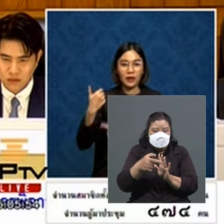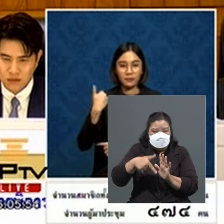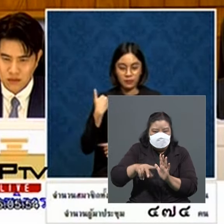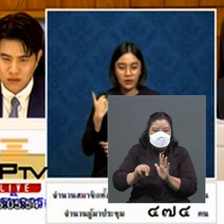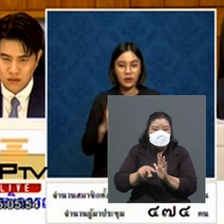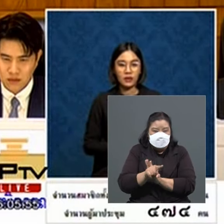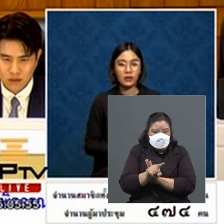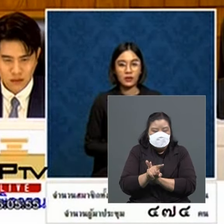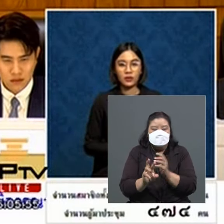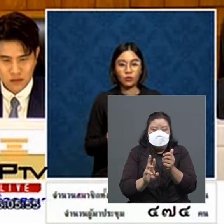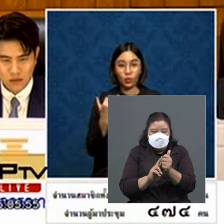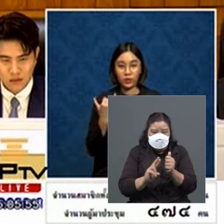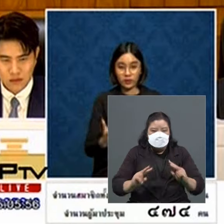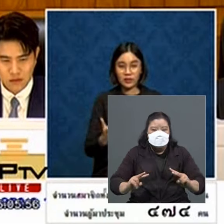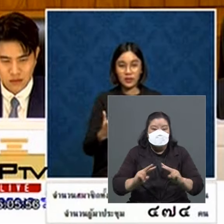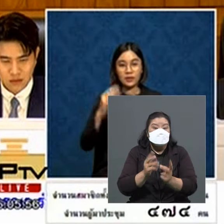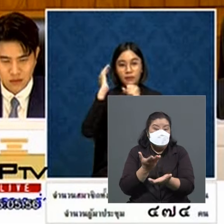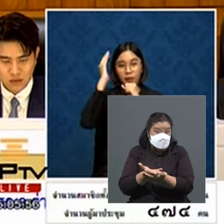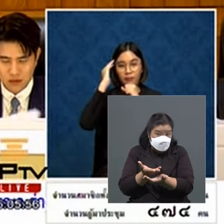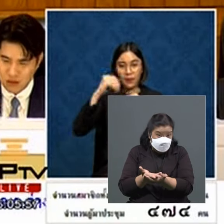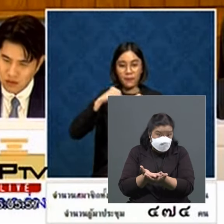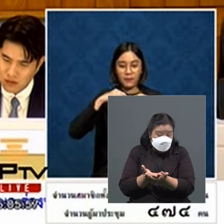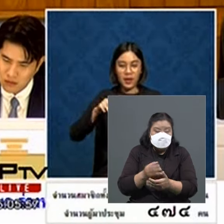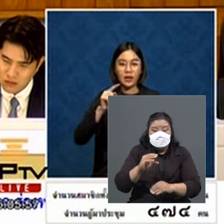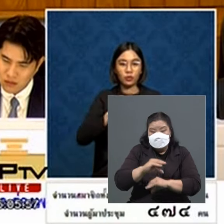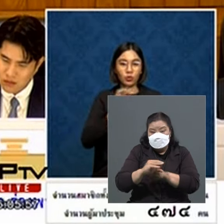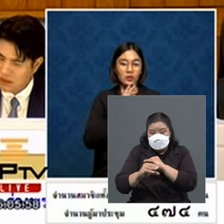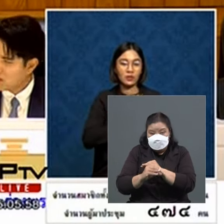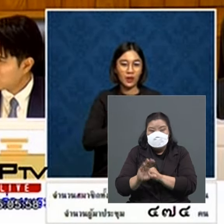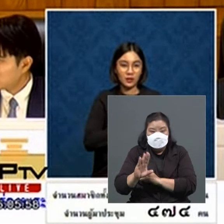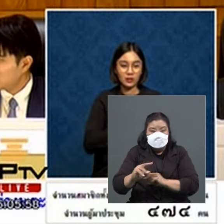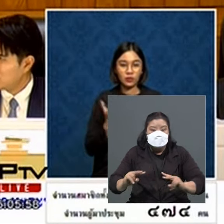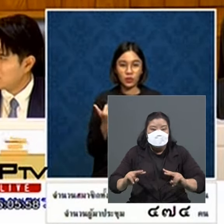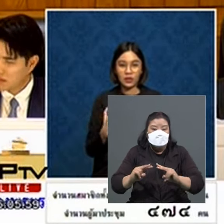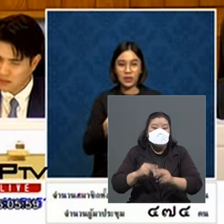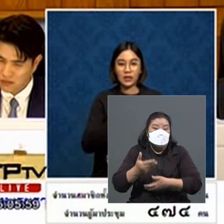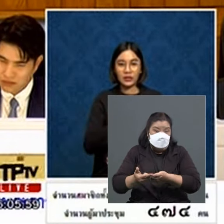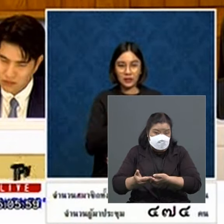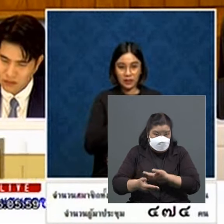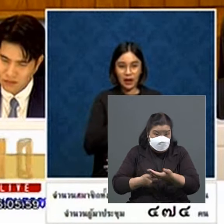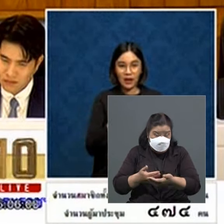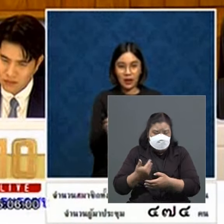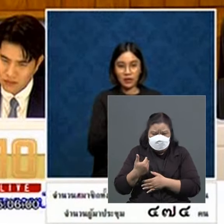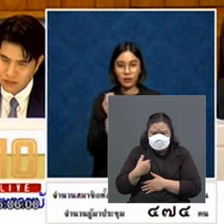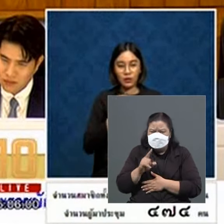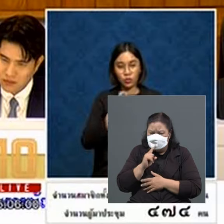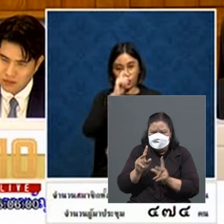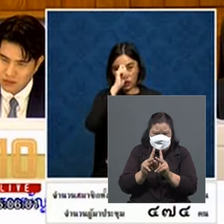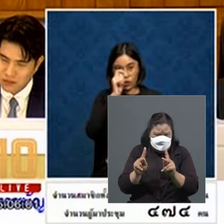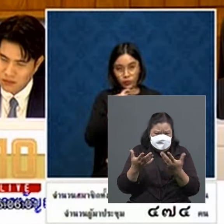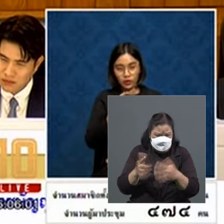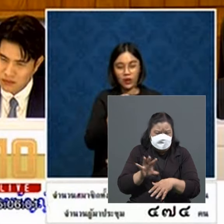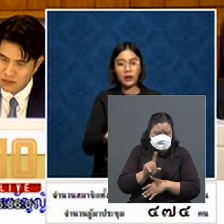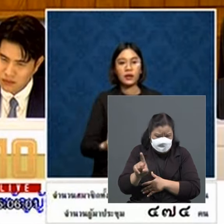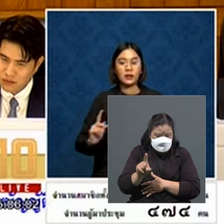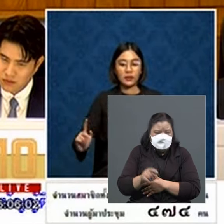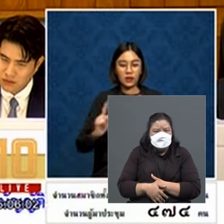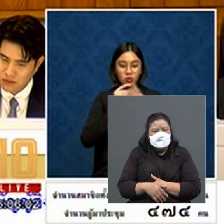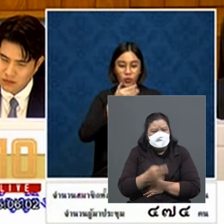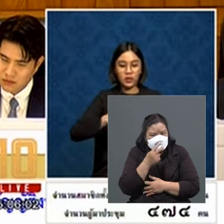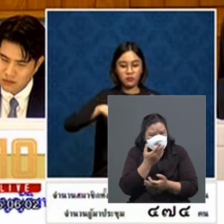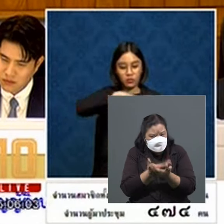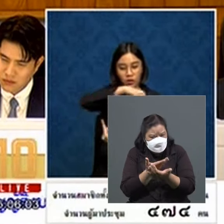คลังก็บอกว่าทุกโครงการที่เกี่ยวเนื่องกับกระทรวงพาณิชย์ได้มีการสอบถามในชั้นของกรรมาธิการอย่างละเอียดมีการติดตามการใช้ง